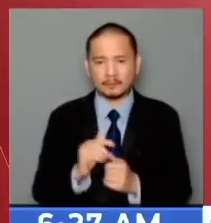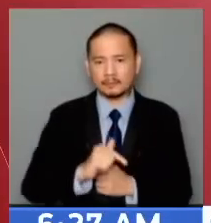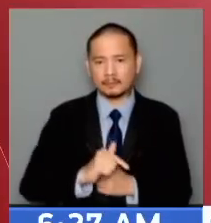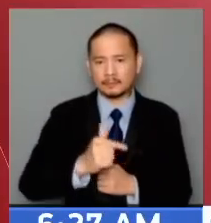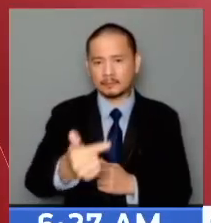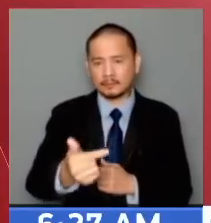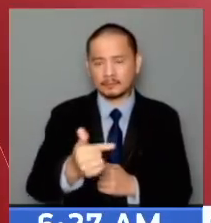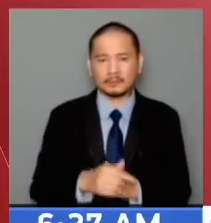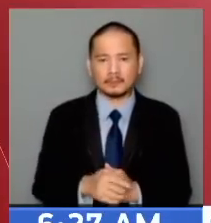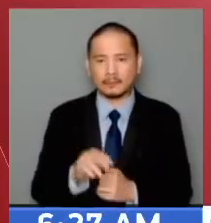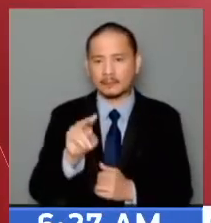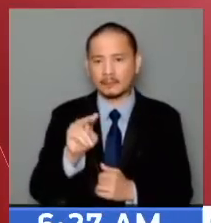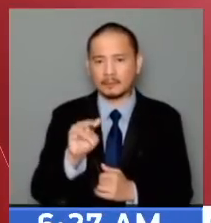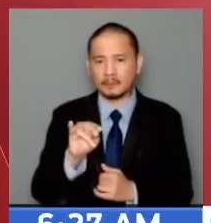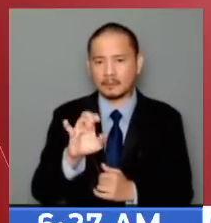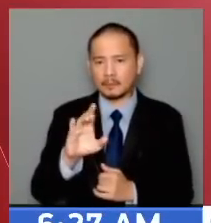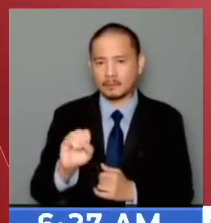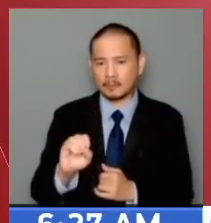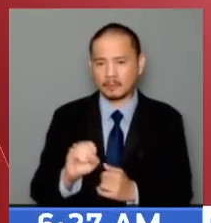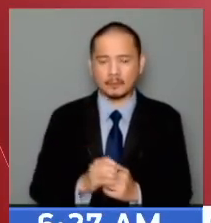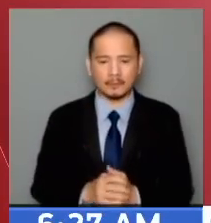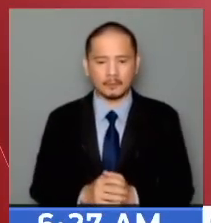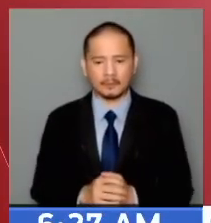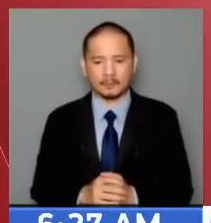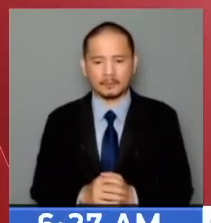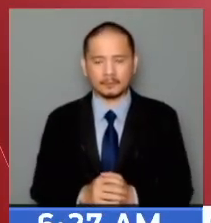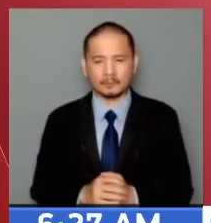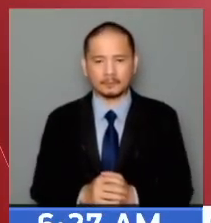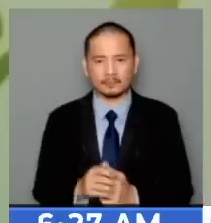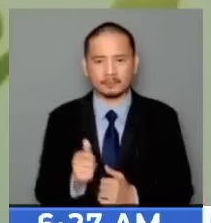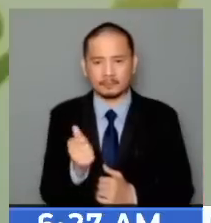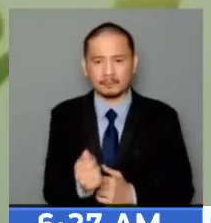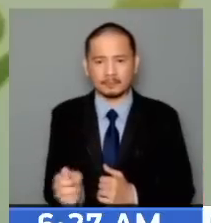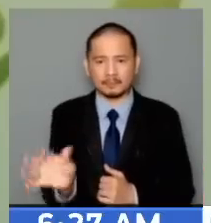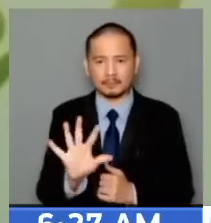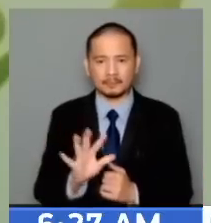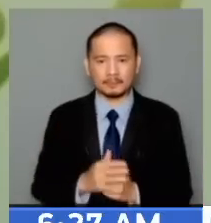si Nico Sereno. Nico, may buntag.